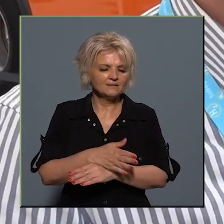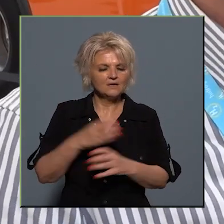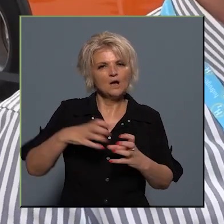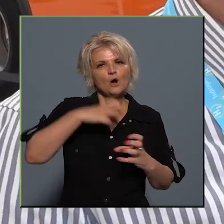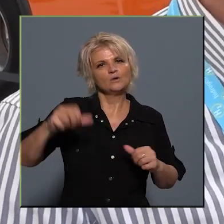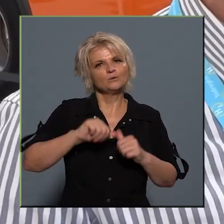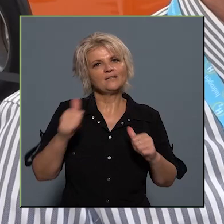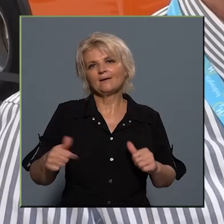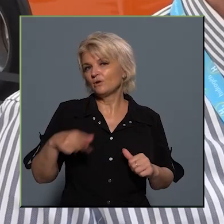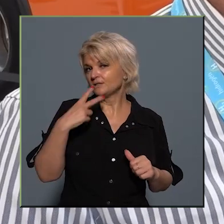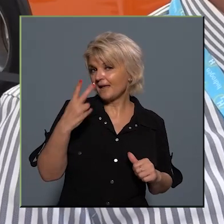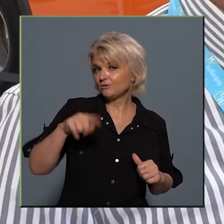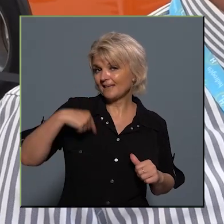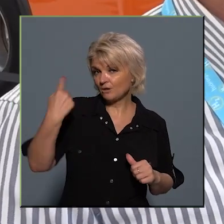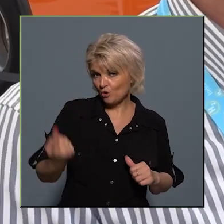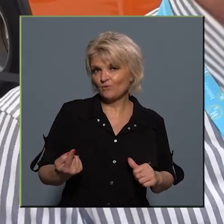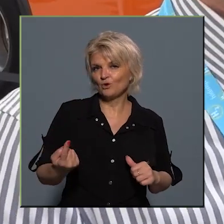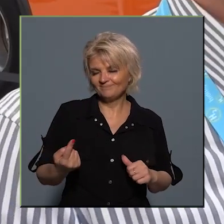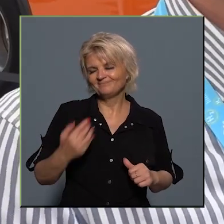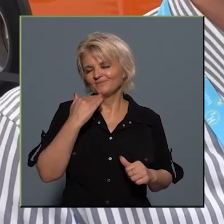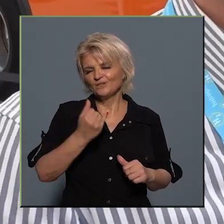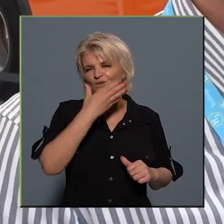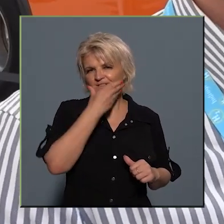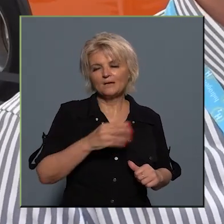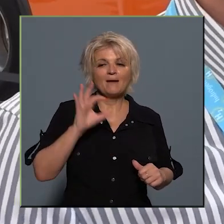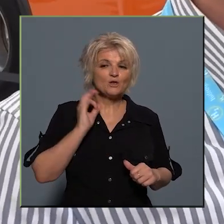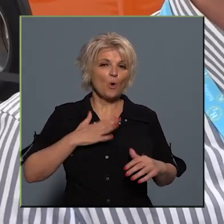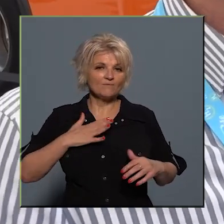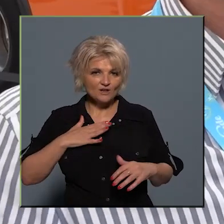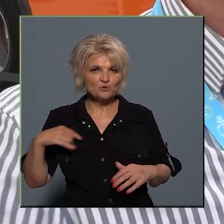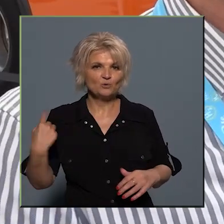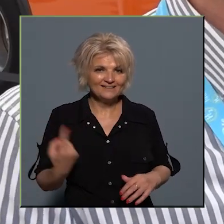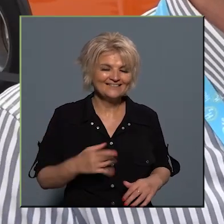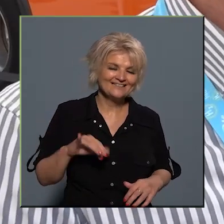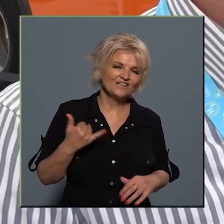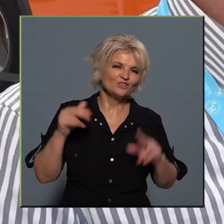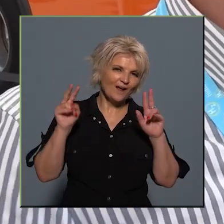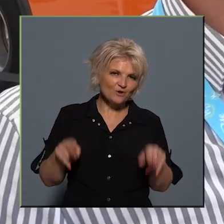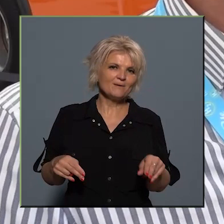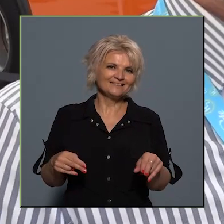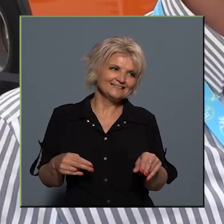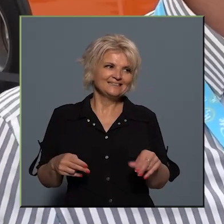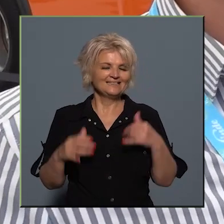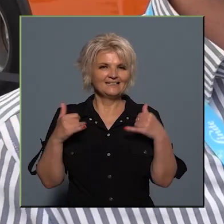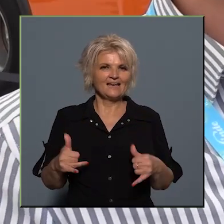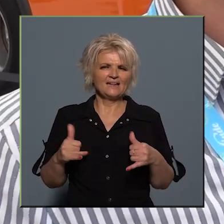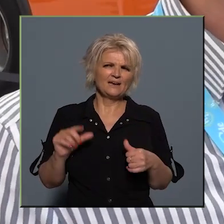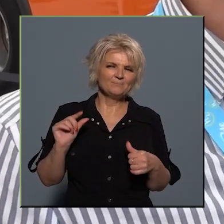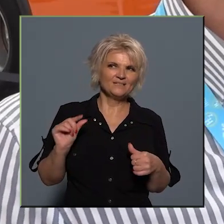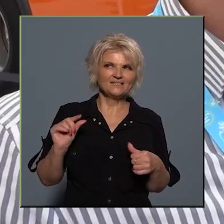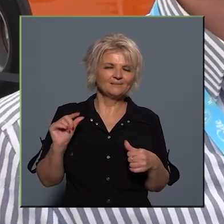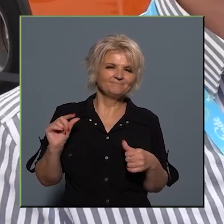továbbra is azt látjuk, hogy ez a jövő, és köszönjük szépen, jól vagyunk, és tényleg a jelenlegi picit